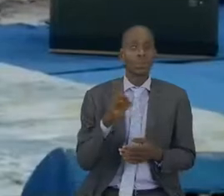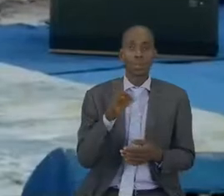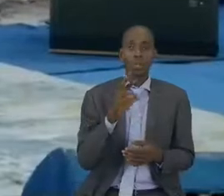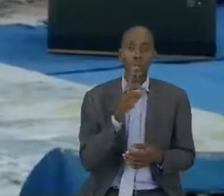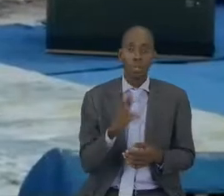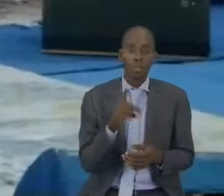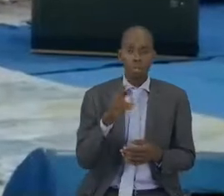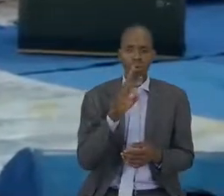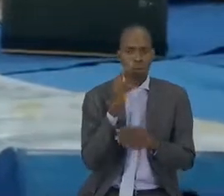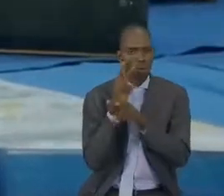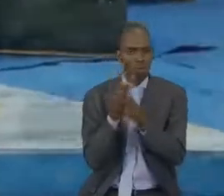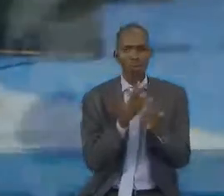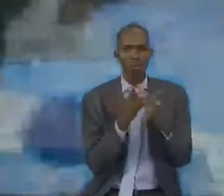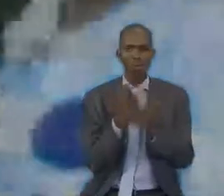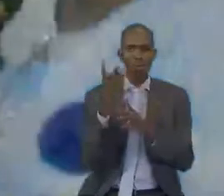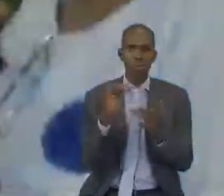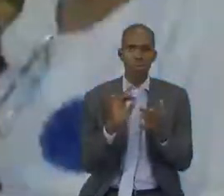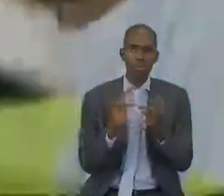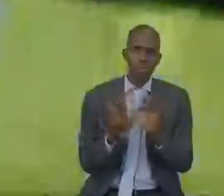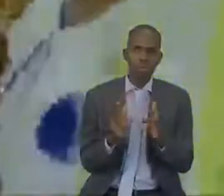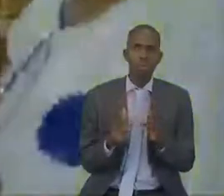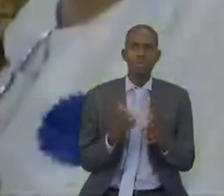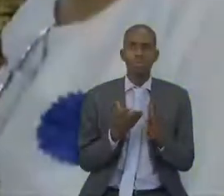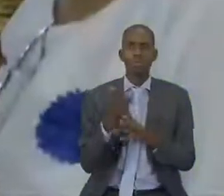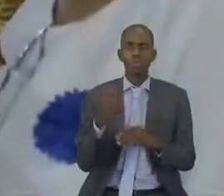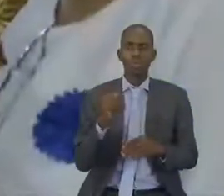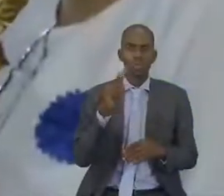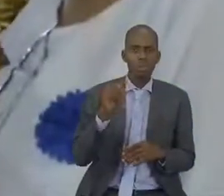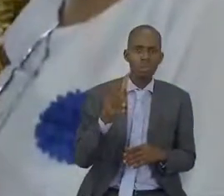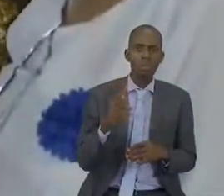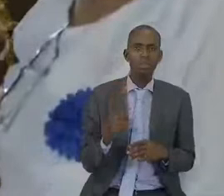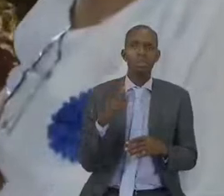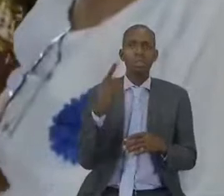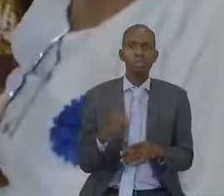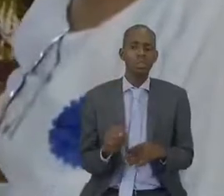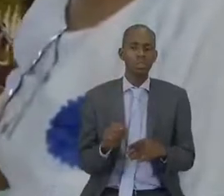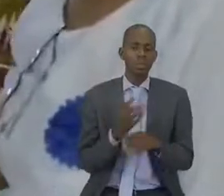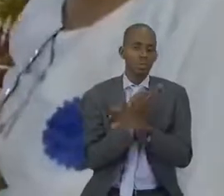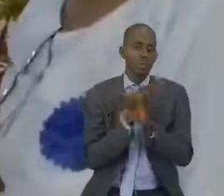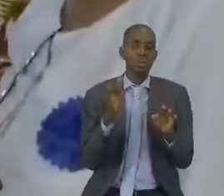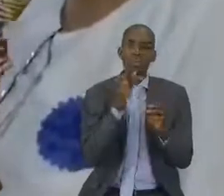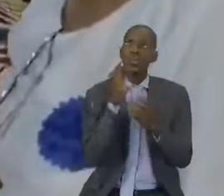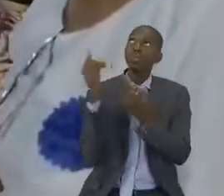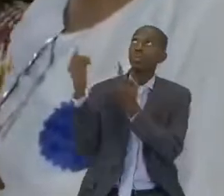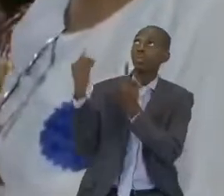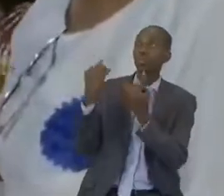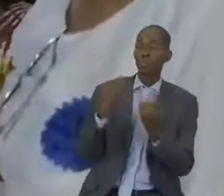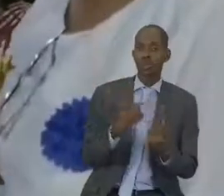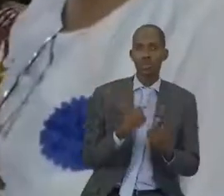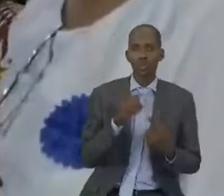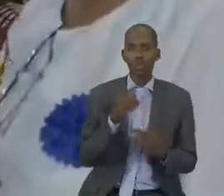Vous suivez à la télévision ou vous écoutez à la radio. La libération vient pour vous. Sûre et